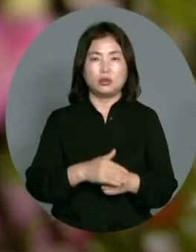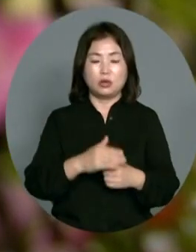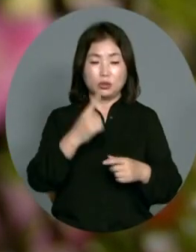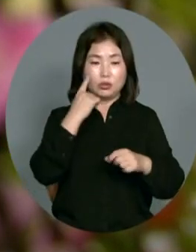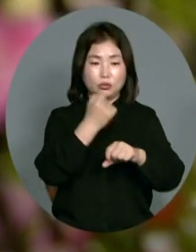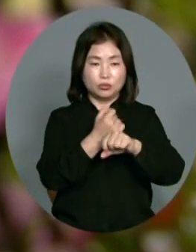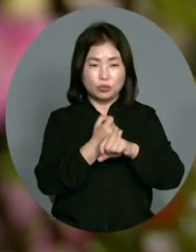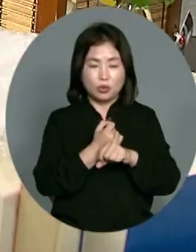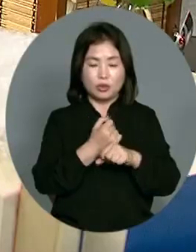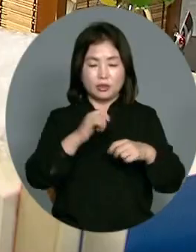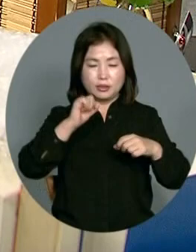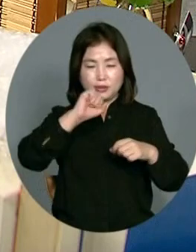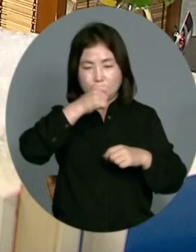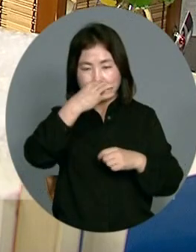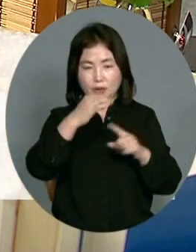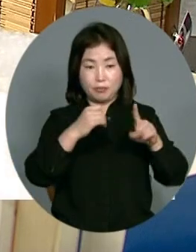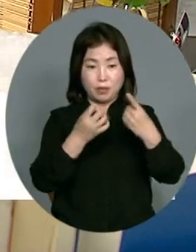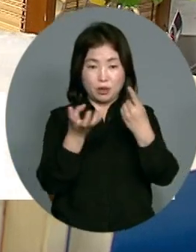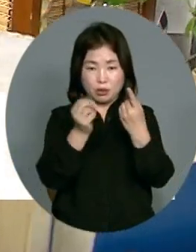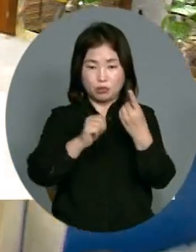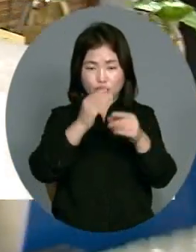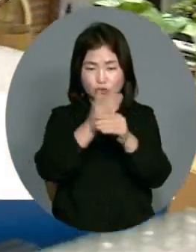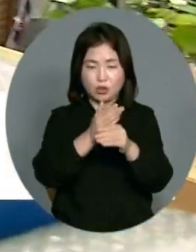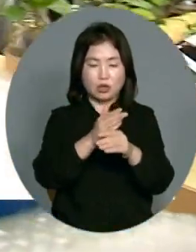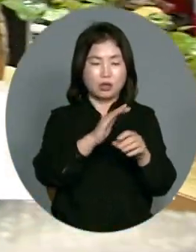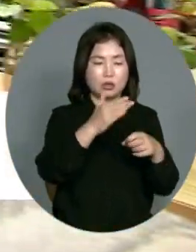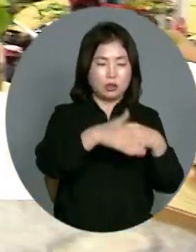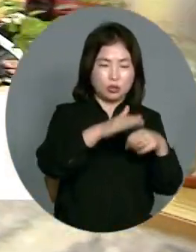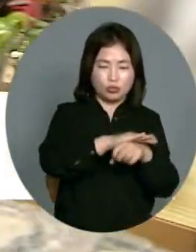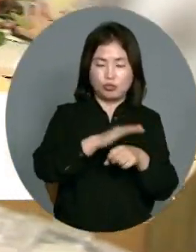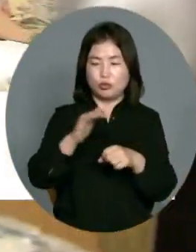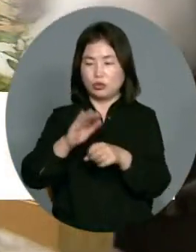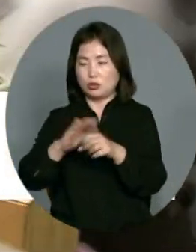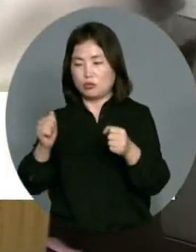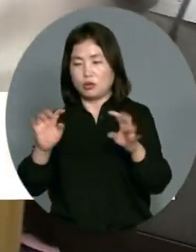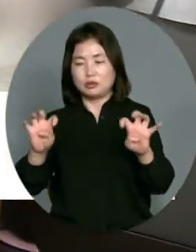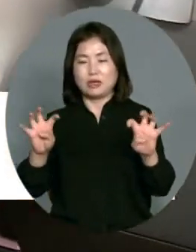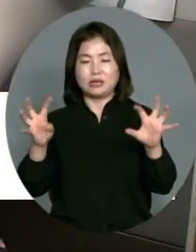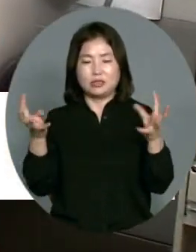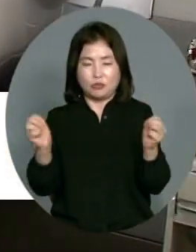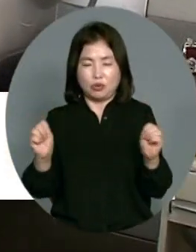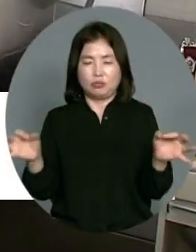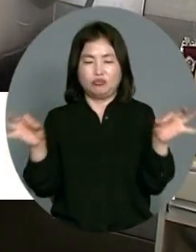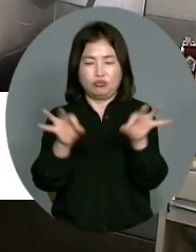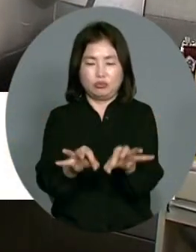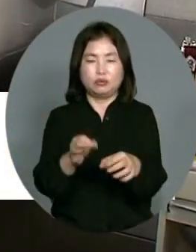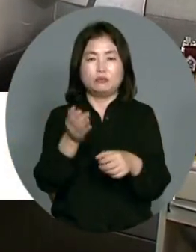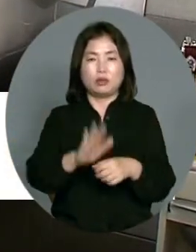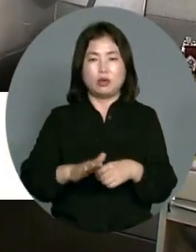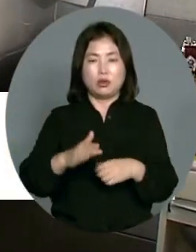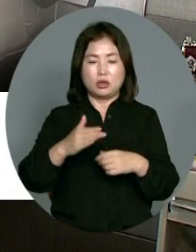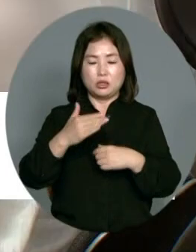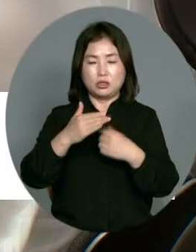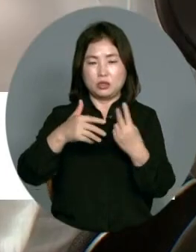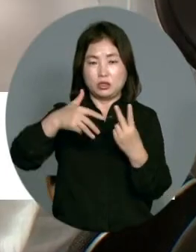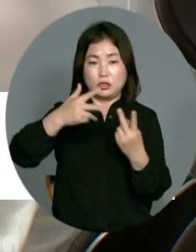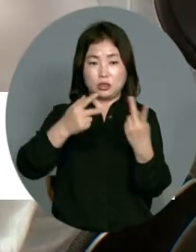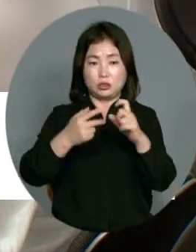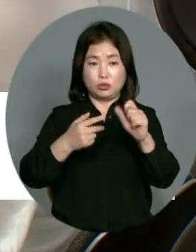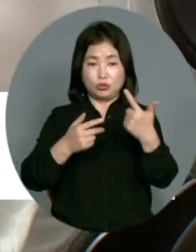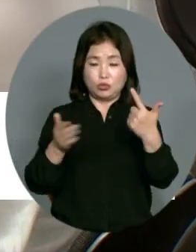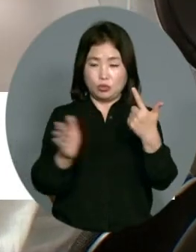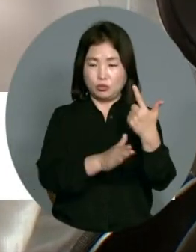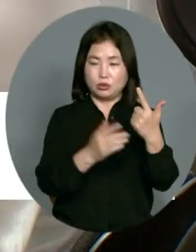연구원의 세임 예산 100여 원 가운데 경상북도와 대구시는 똑같은 40여 억원을 출연하고 도 2016년부터